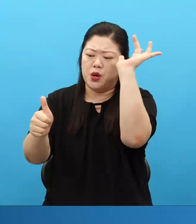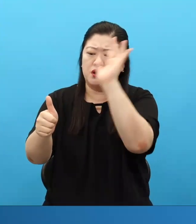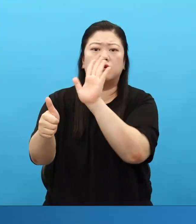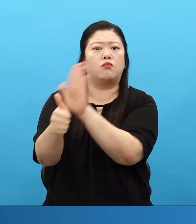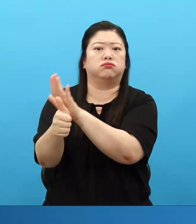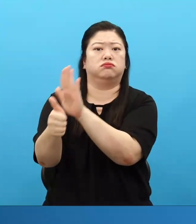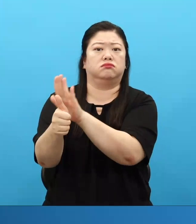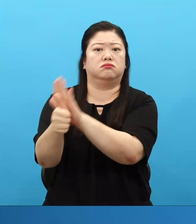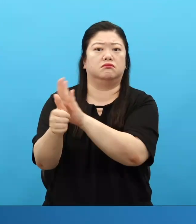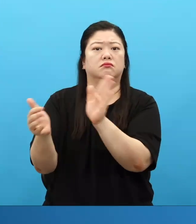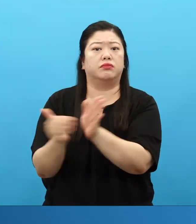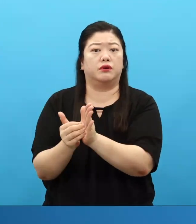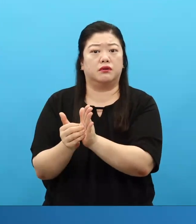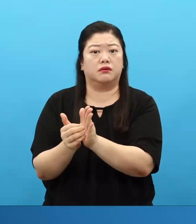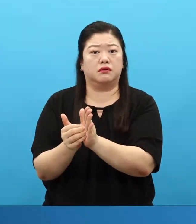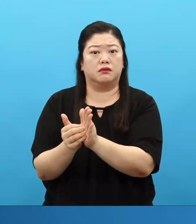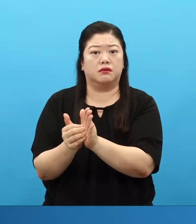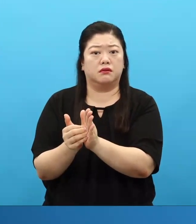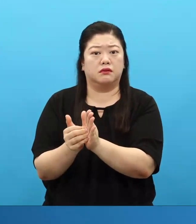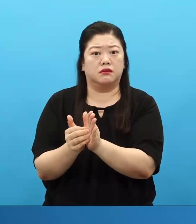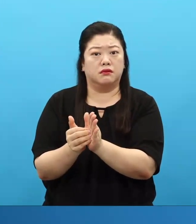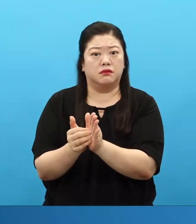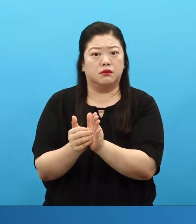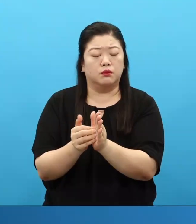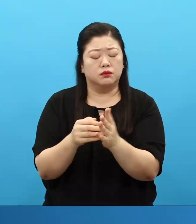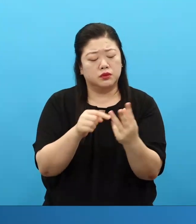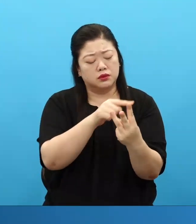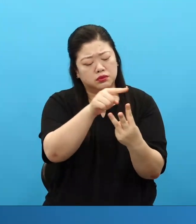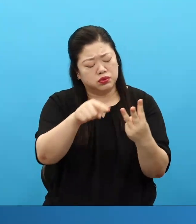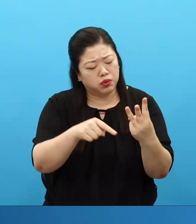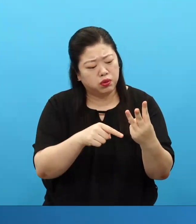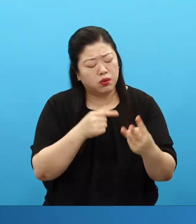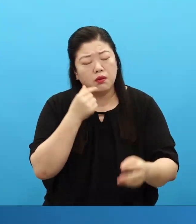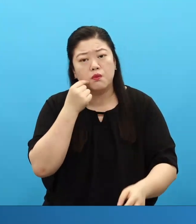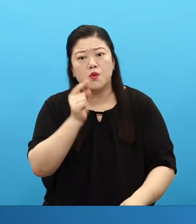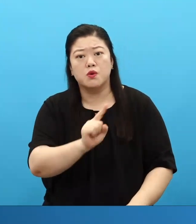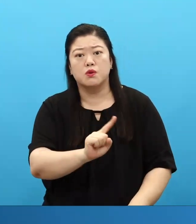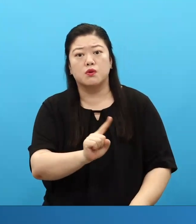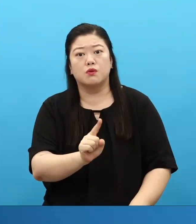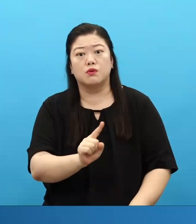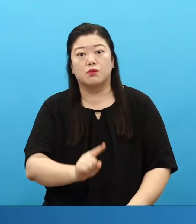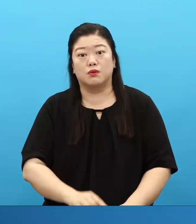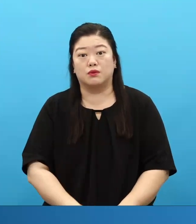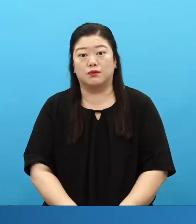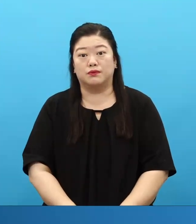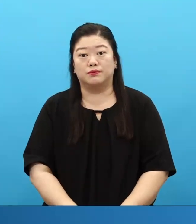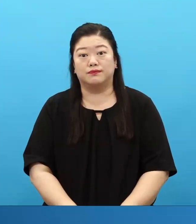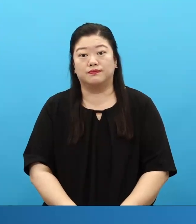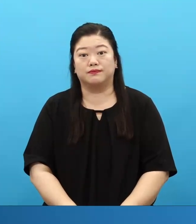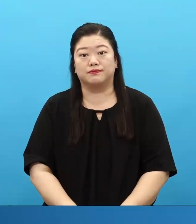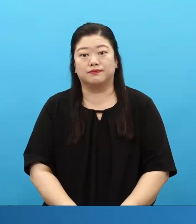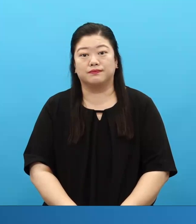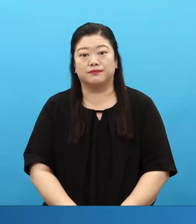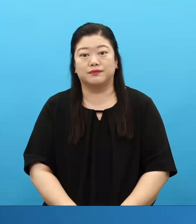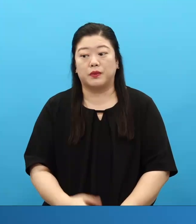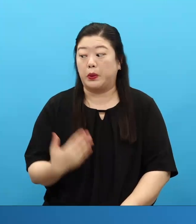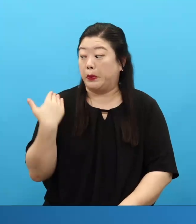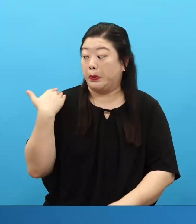Now, how is this possible? 이번에 렘넌트 집회 놓치면 안 됩니다. So do not lose hold of this year's World Remnant